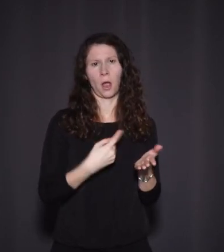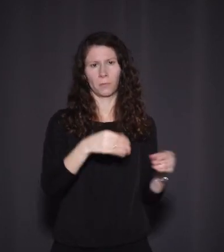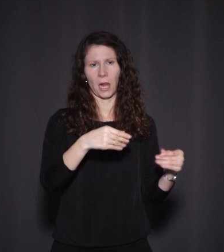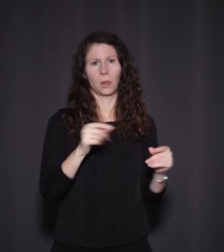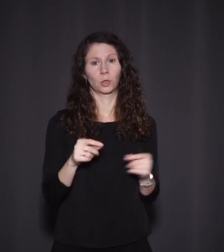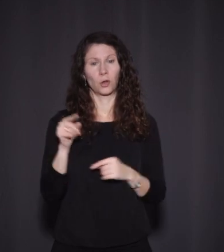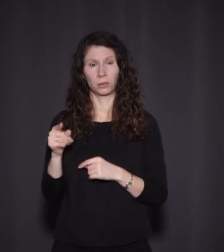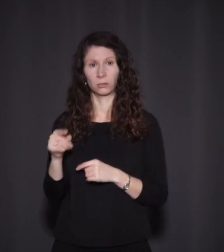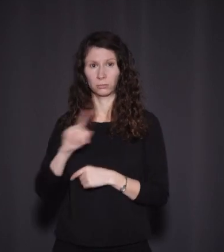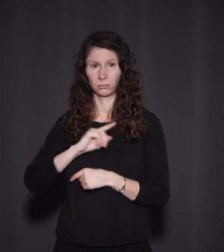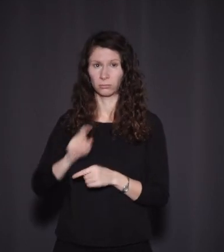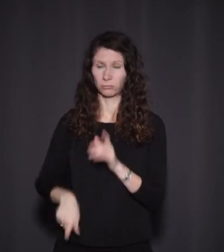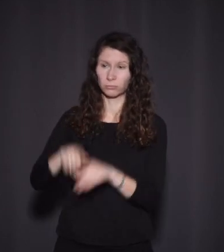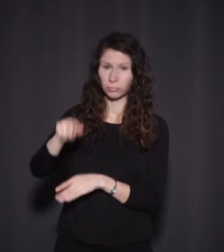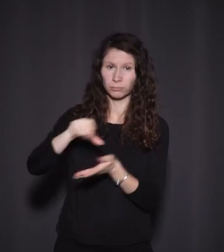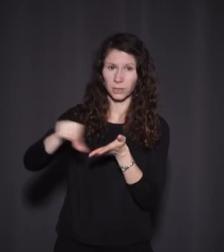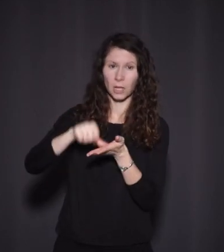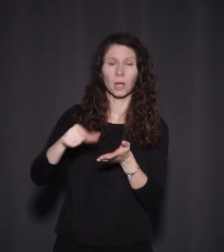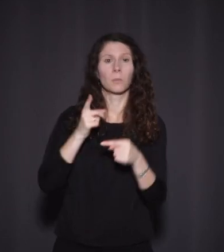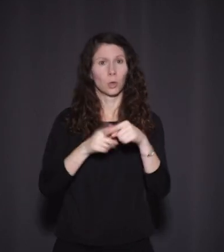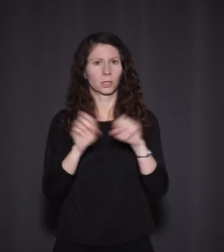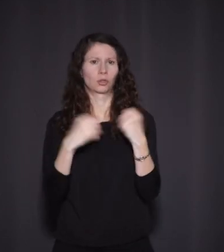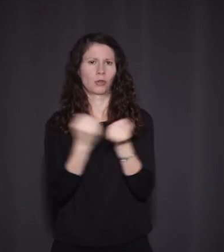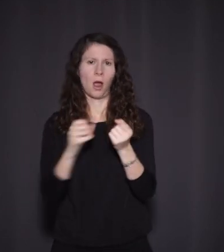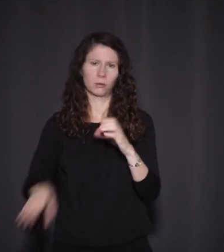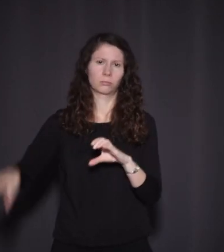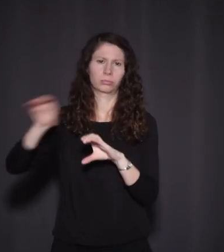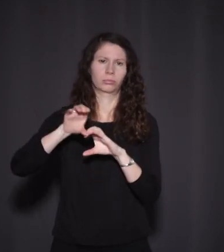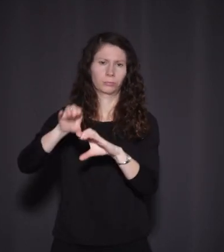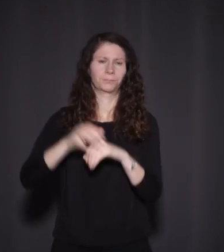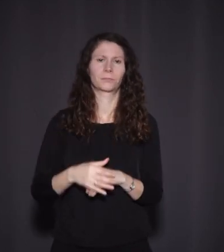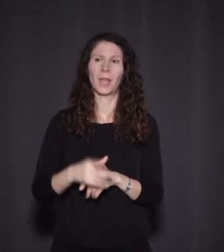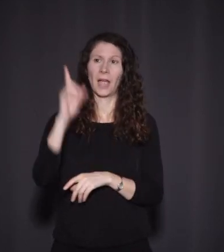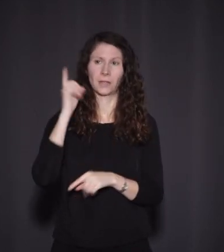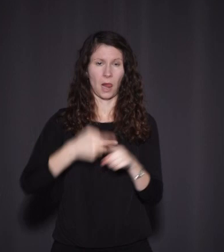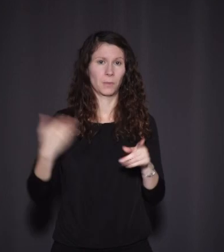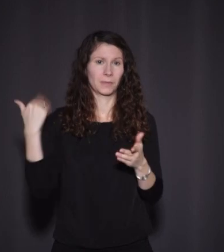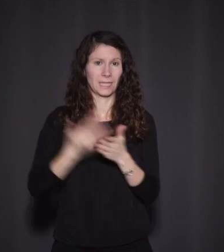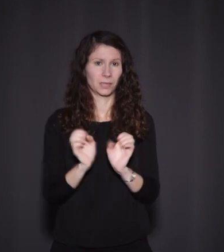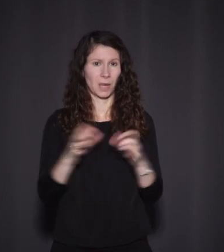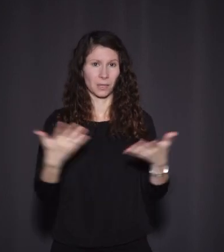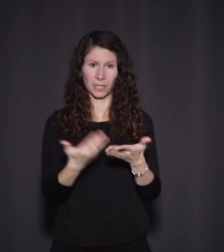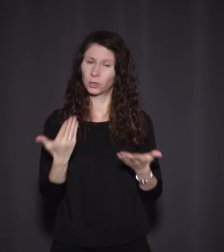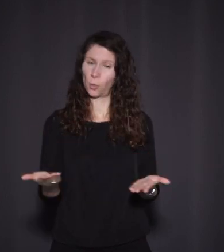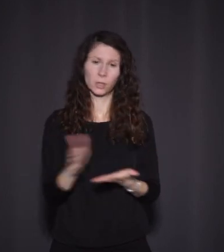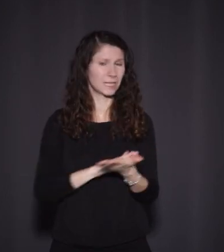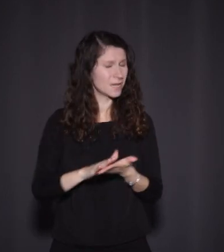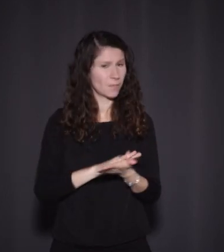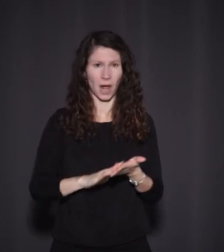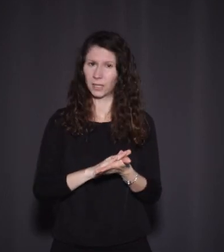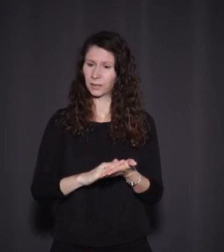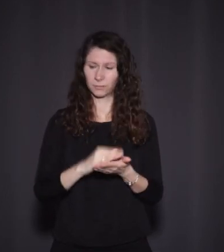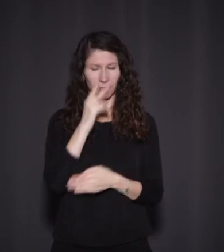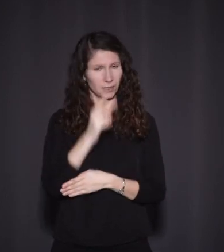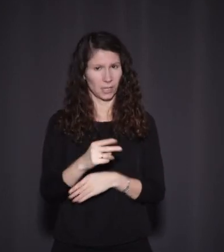erwerben, zahlt der Staat schon dazu. Jetzt haben wir ja in den letzten 1,5 Jahren eine Pandemie gehabt, die wir so noch nie erlebt haben und die natürlich auch